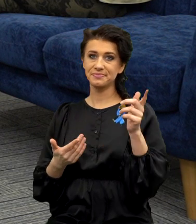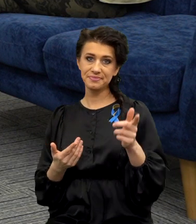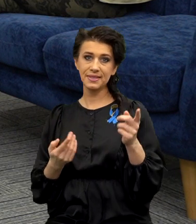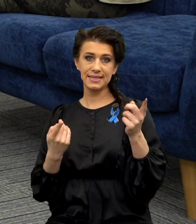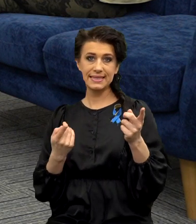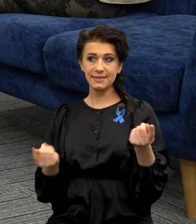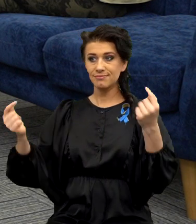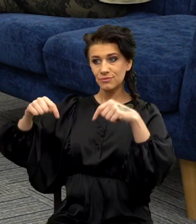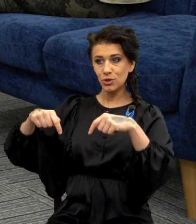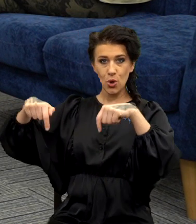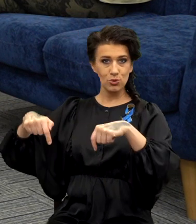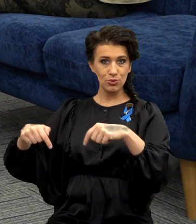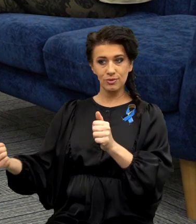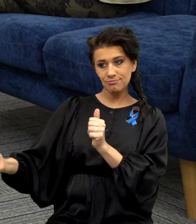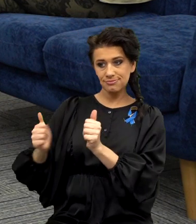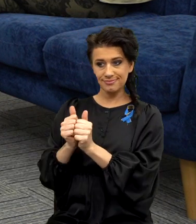jesteś